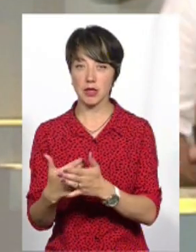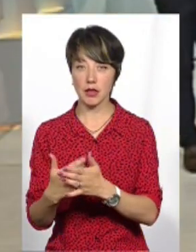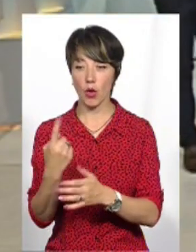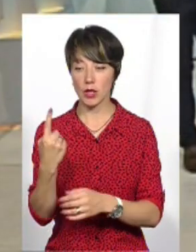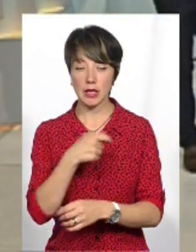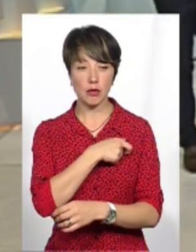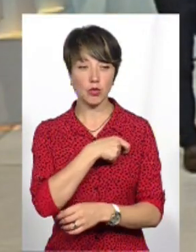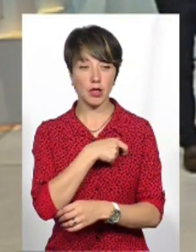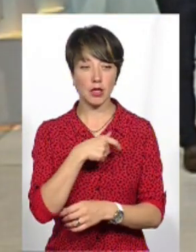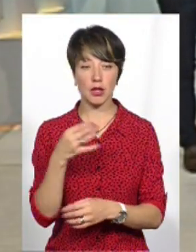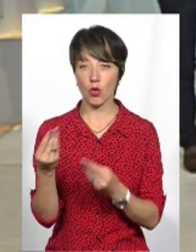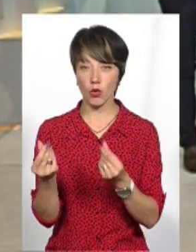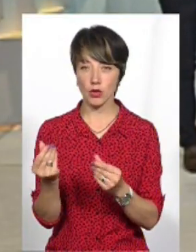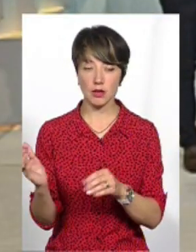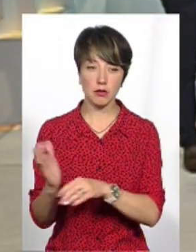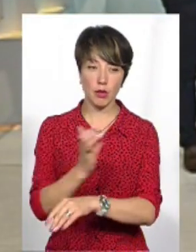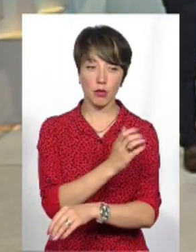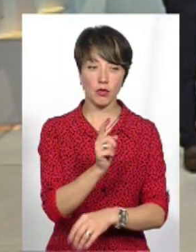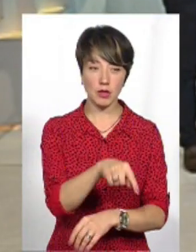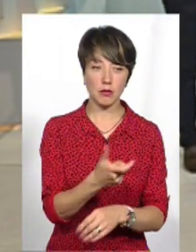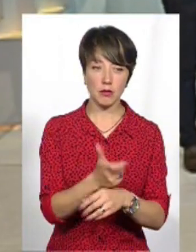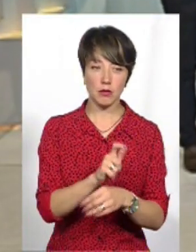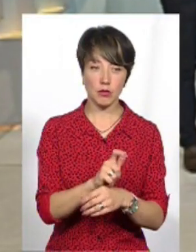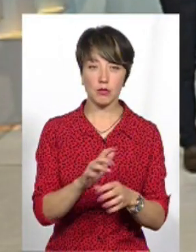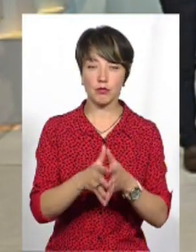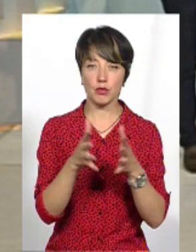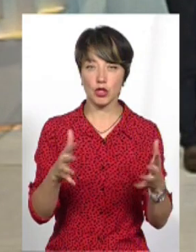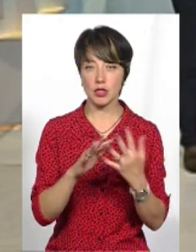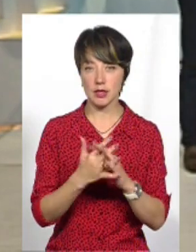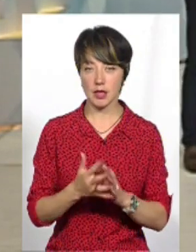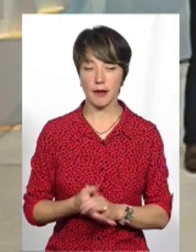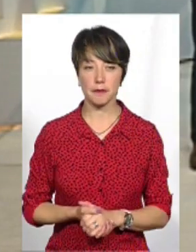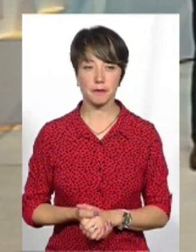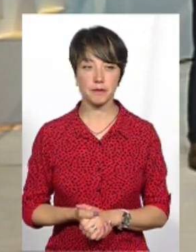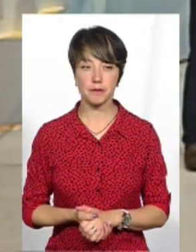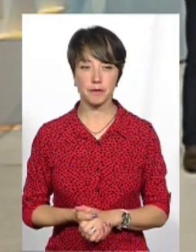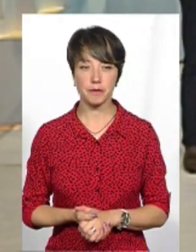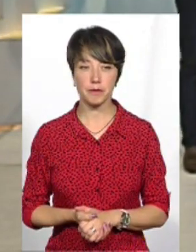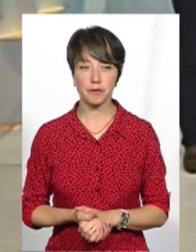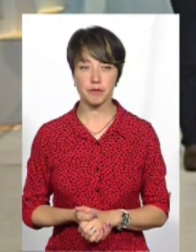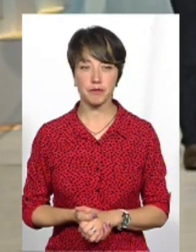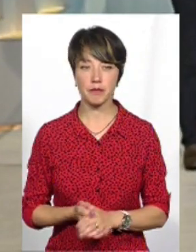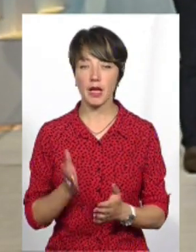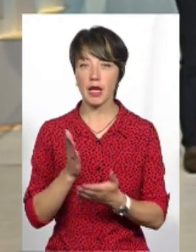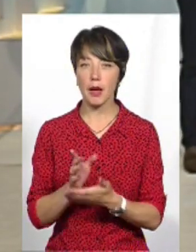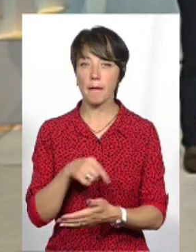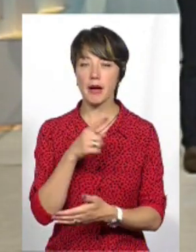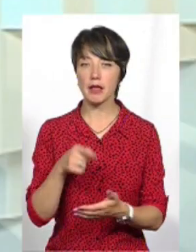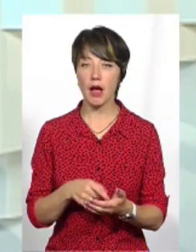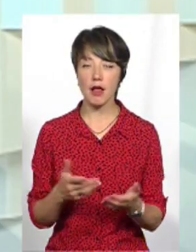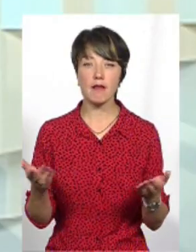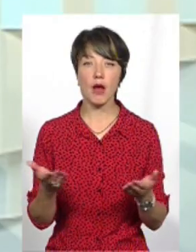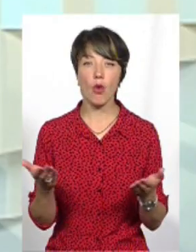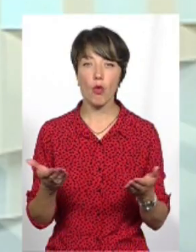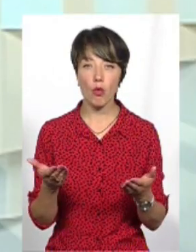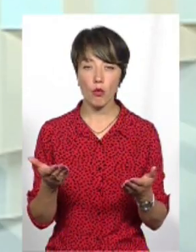сидить один депутат, і кошти спрямовуються туди, де більше села, і, скажімо, ну, тобто, от такі є питання виникають. А от в